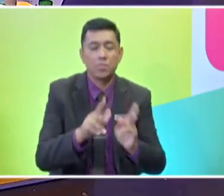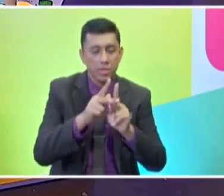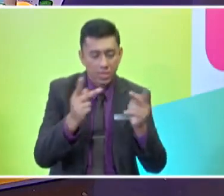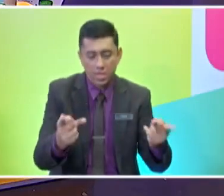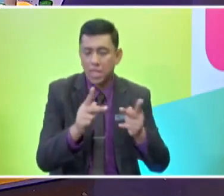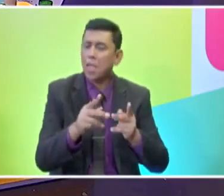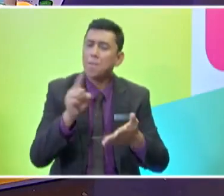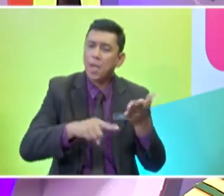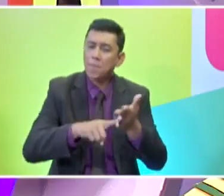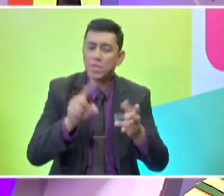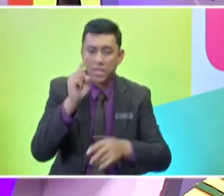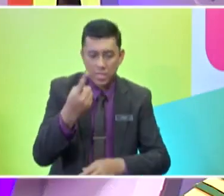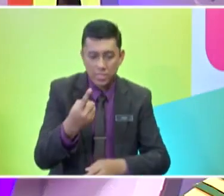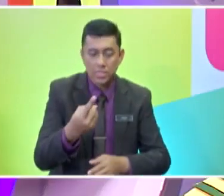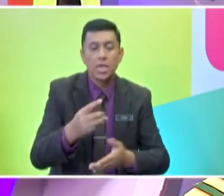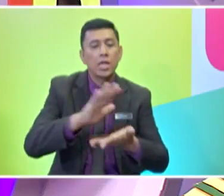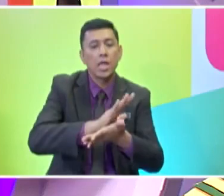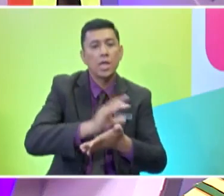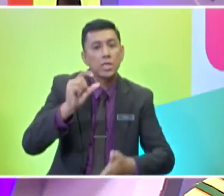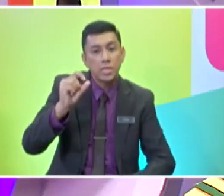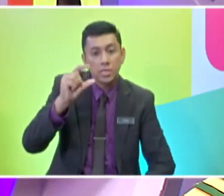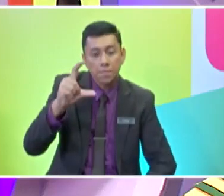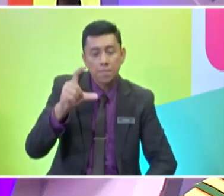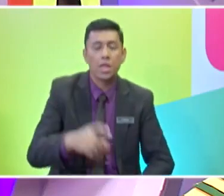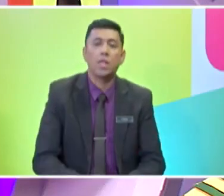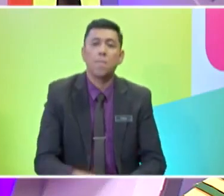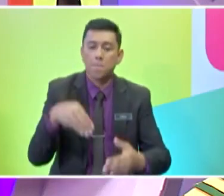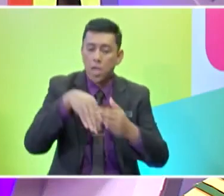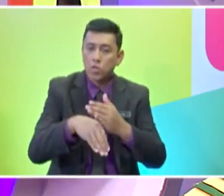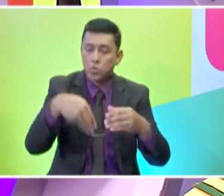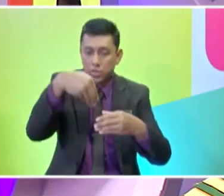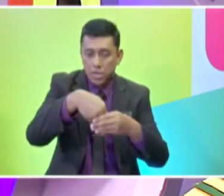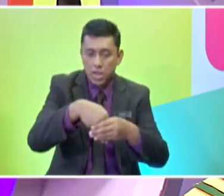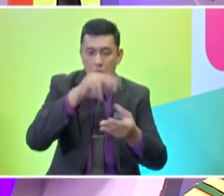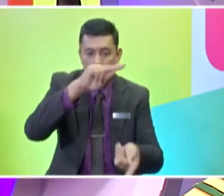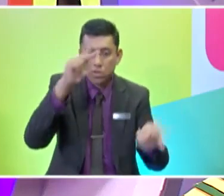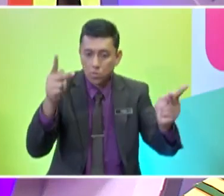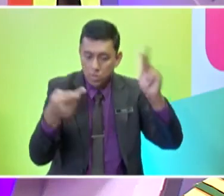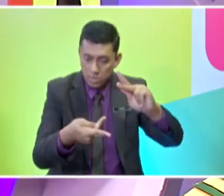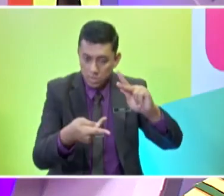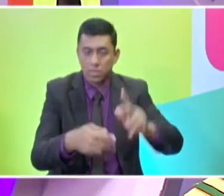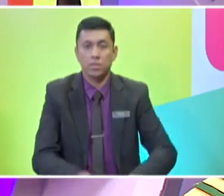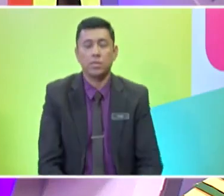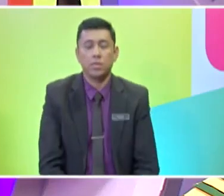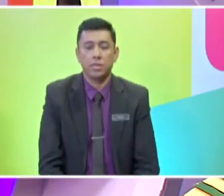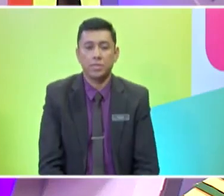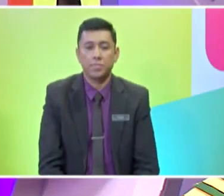tapi saja kita tebal kita masukkan di dalam kotak ini ya kemudian kita akan